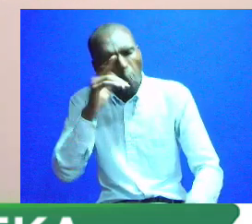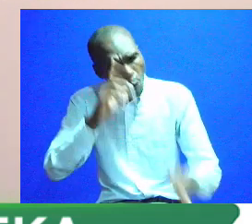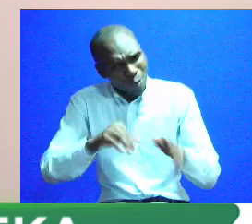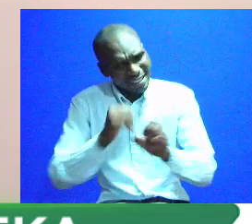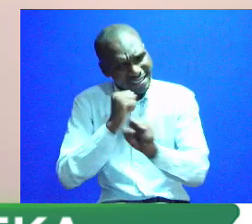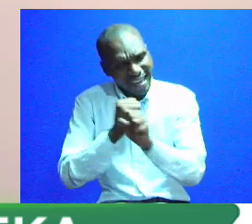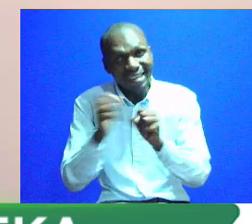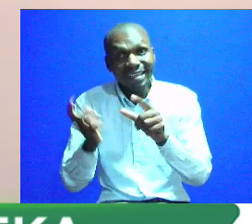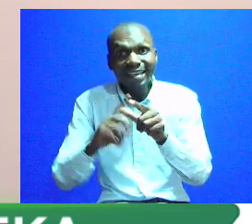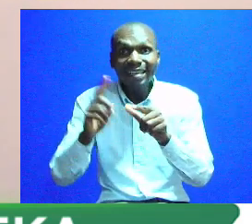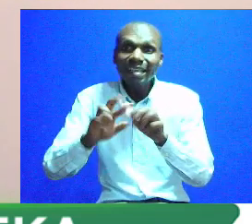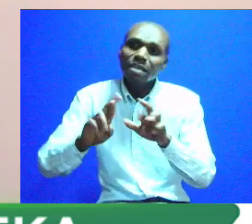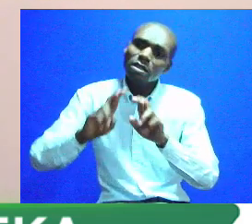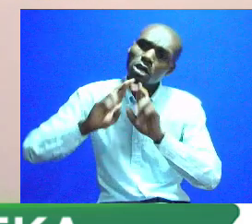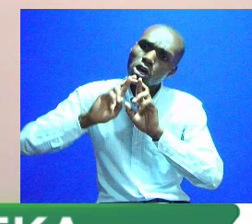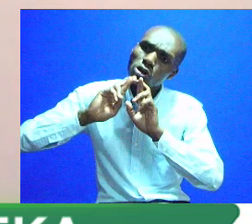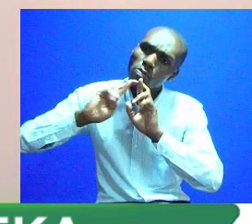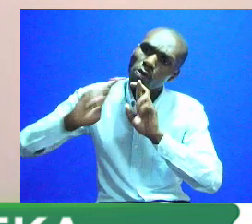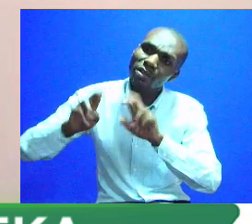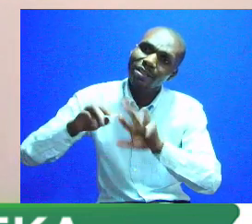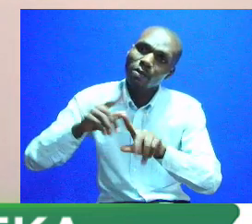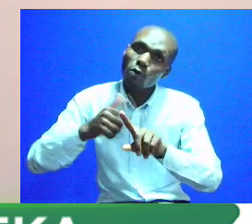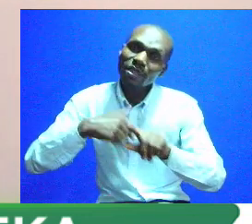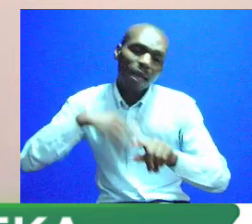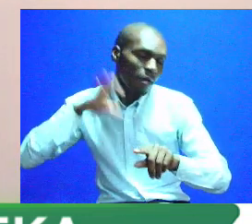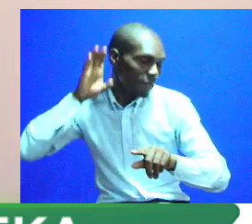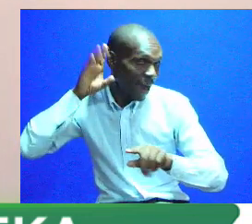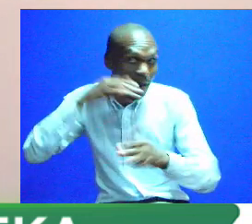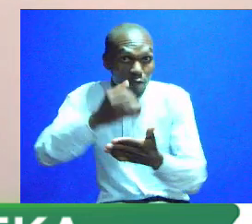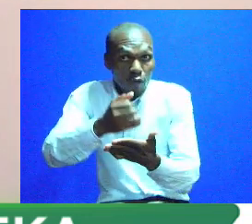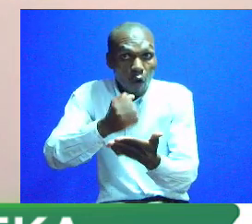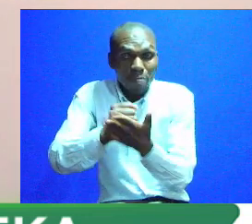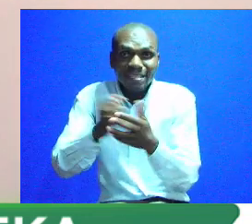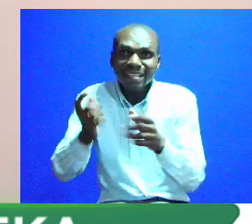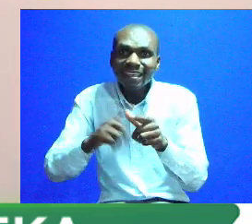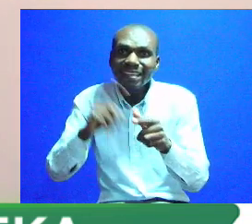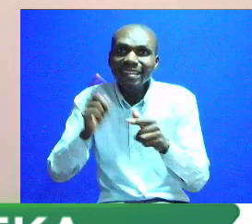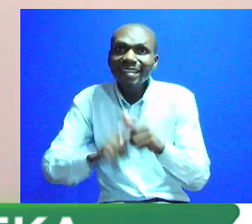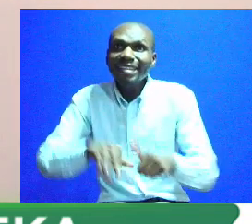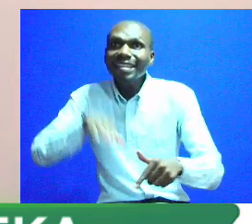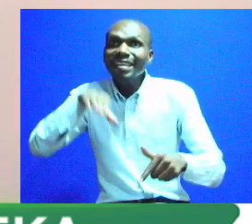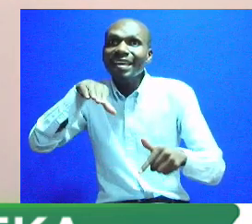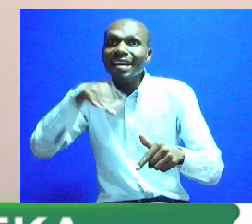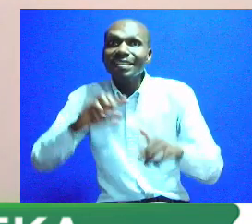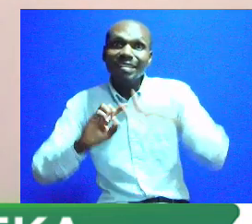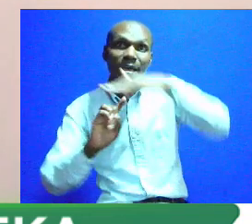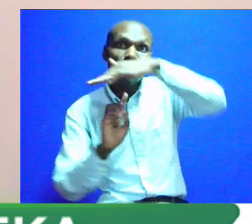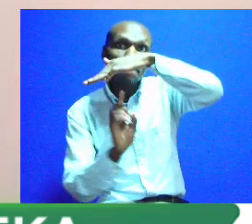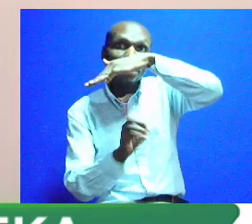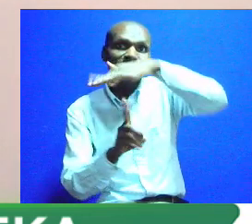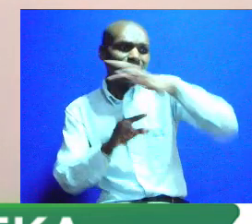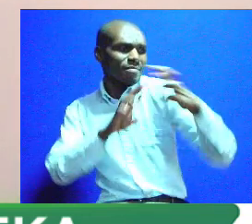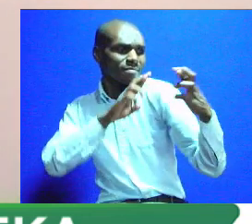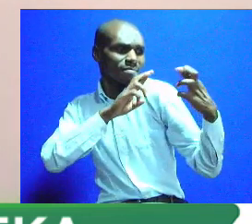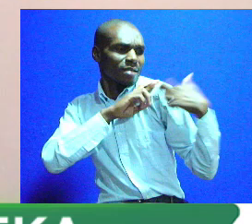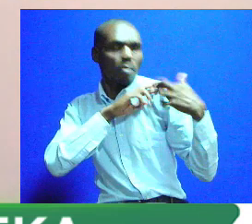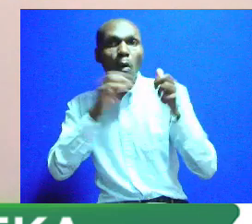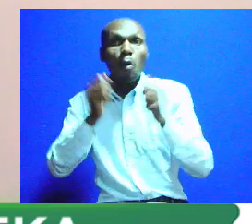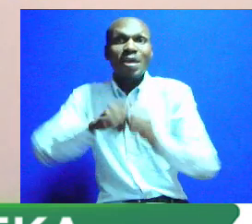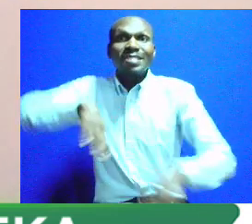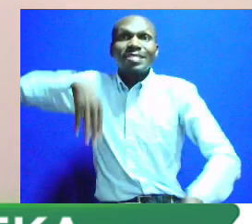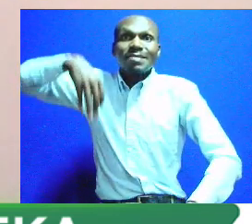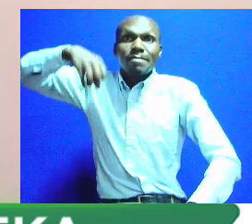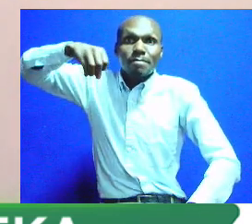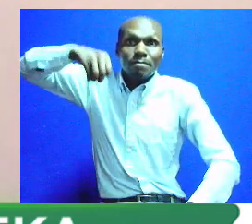na orobo tenyara koba gako nyakuruwa sobisi enigo Richmond ya nyale koba gako bolia anene omuwi umuwaziri wechinguru chia